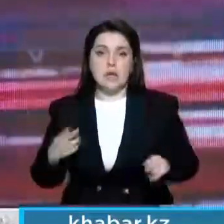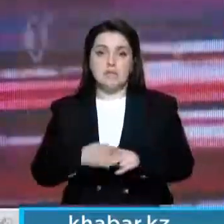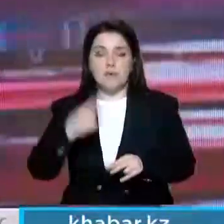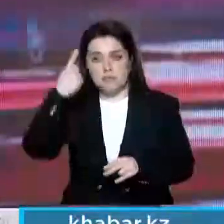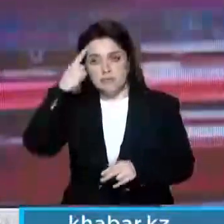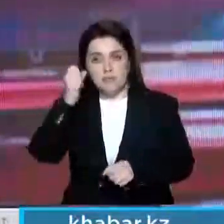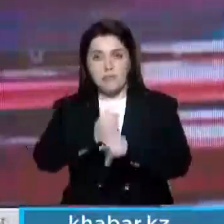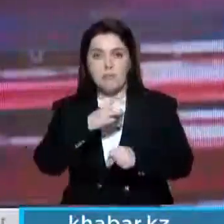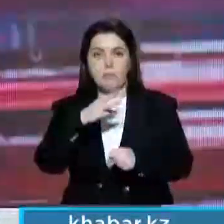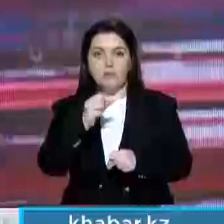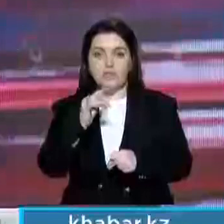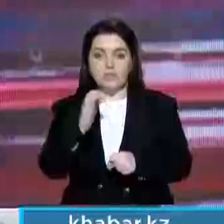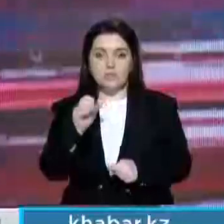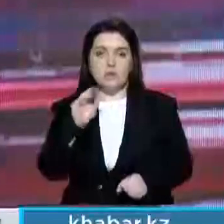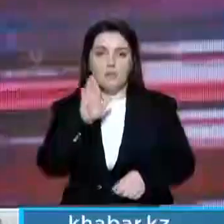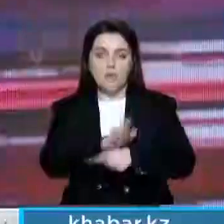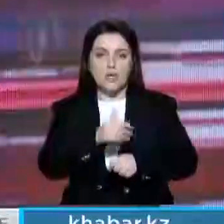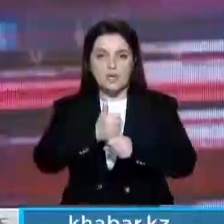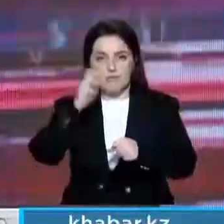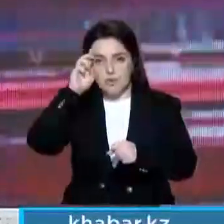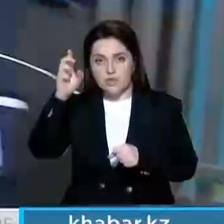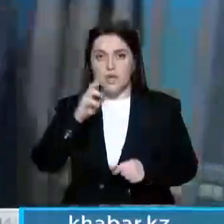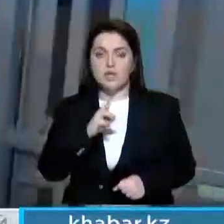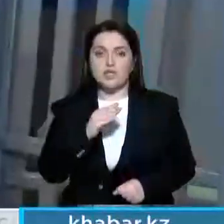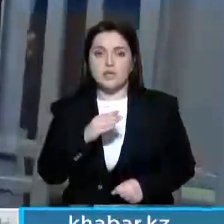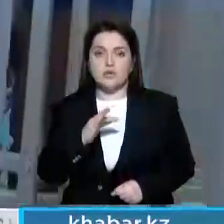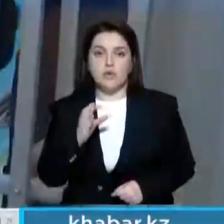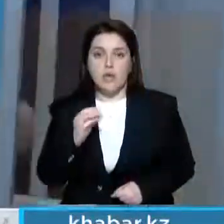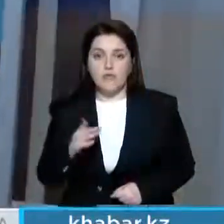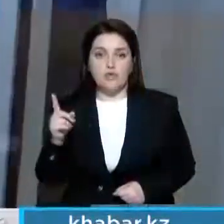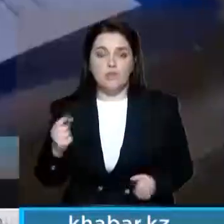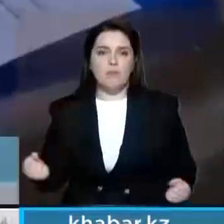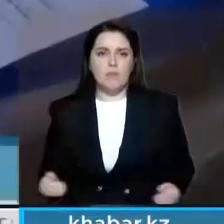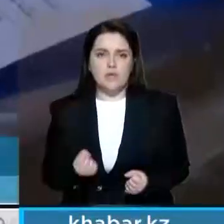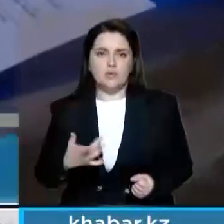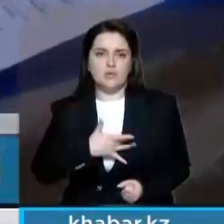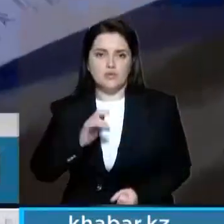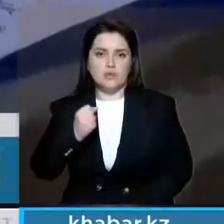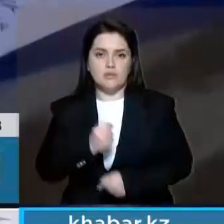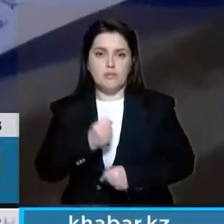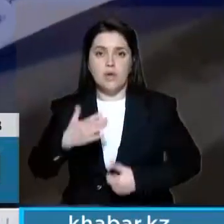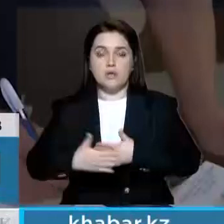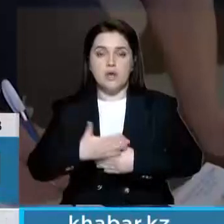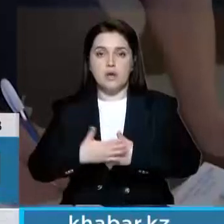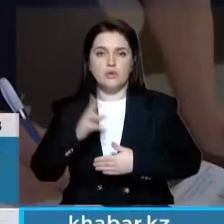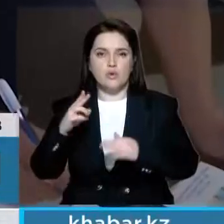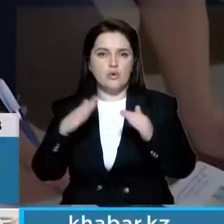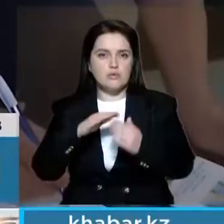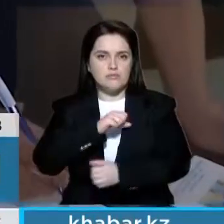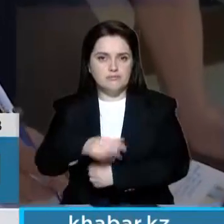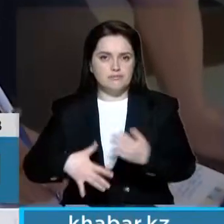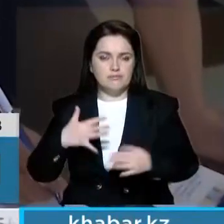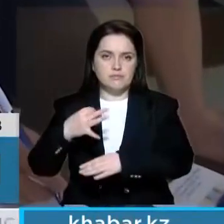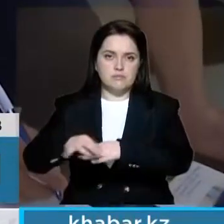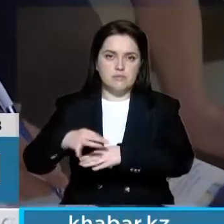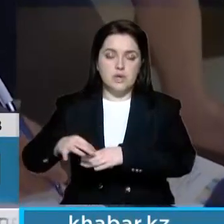желе смены по поручению главы государства в начале года Касым жумар Тукаев заявил что поддерживает ужесточение наказания для домашних тиранов